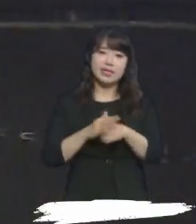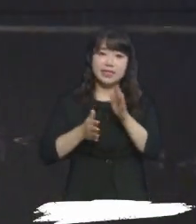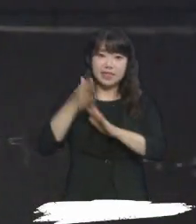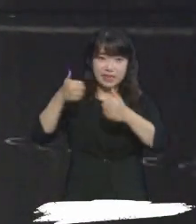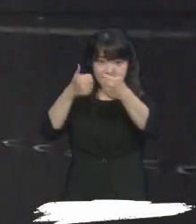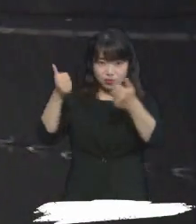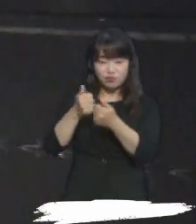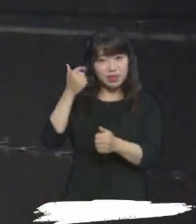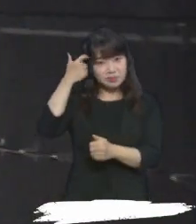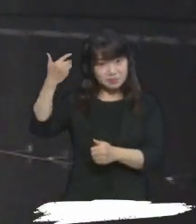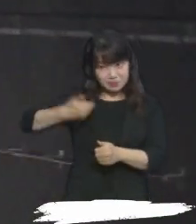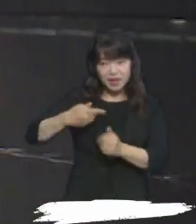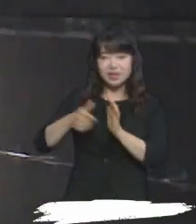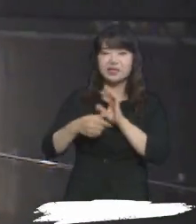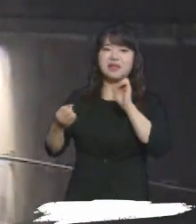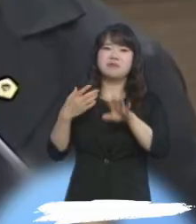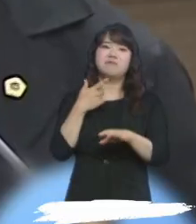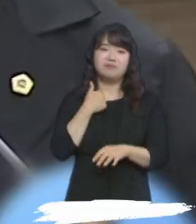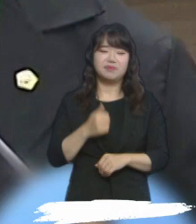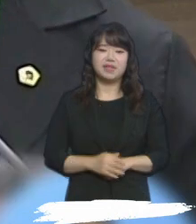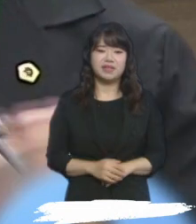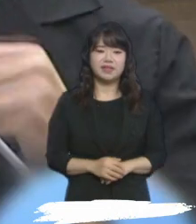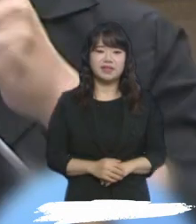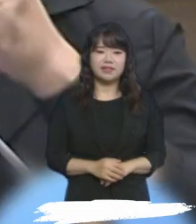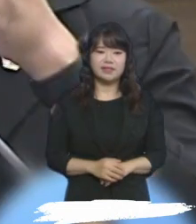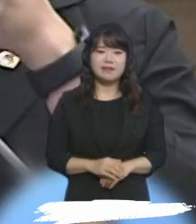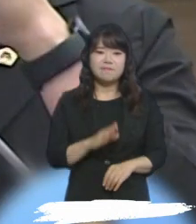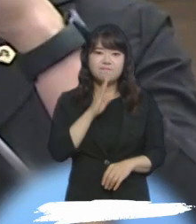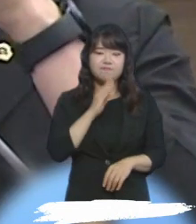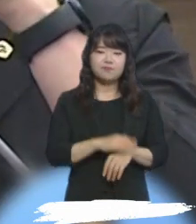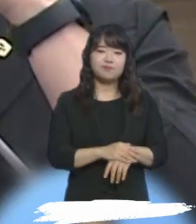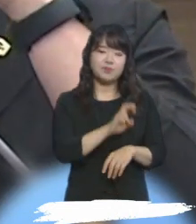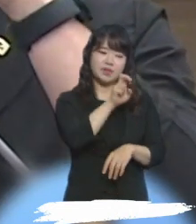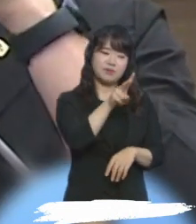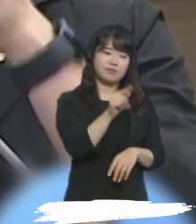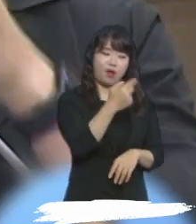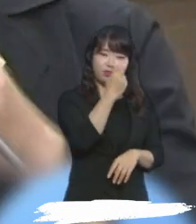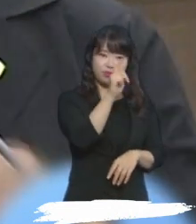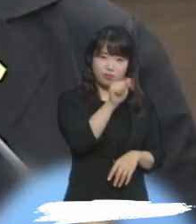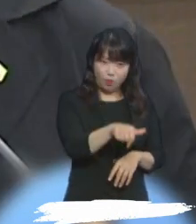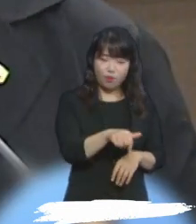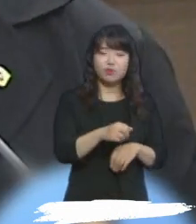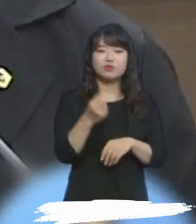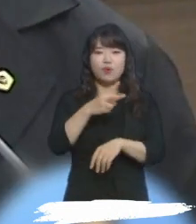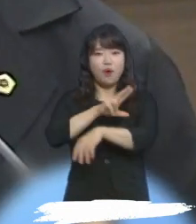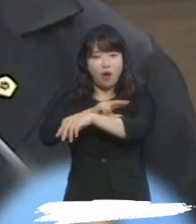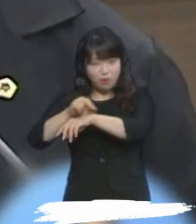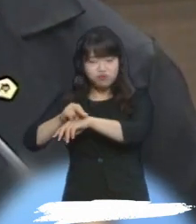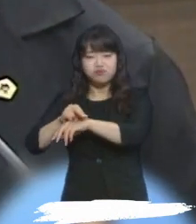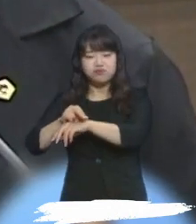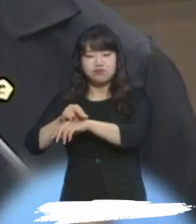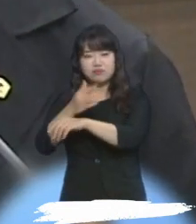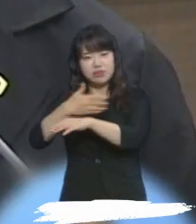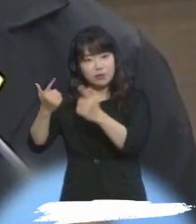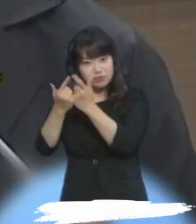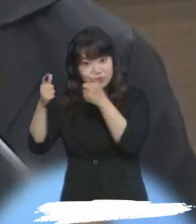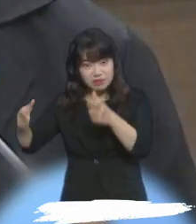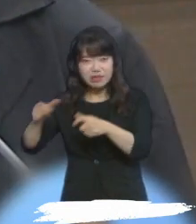시의회 시정질문에서 밝혔습니다. 명복선거한 게 강북 횡단선도 기대가 좀